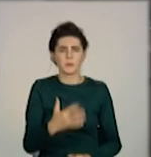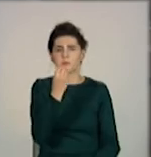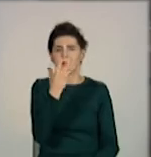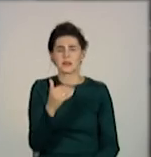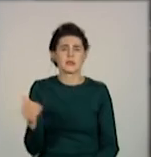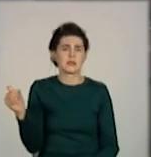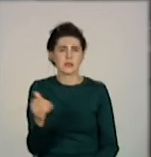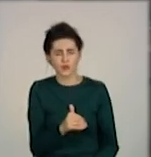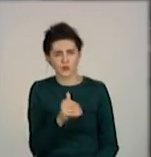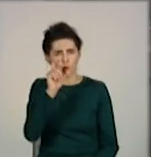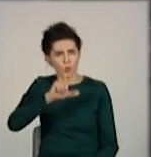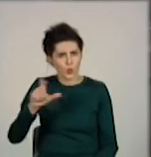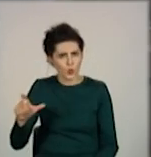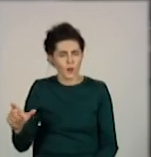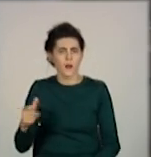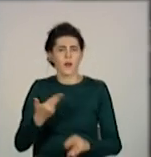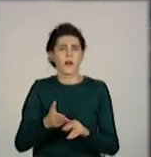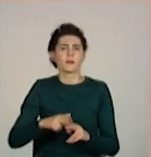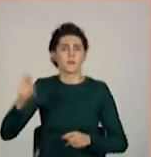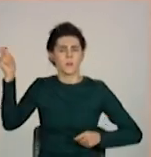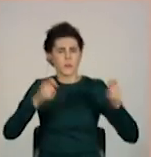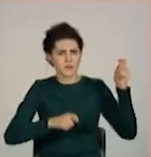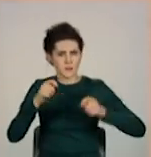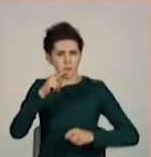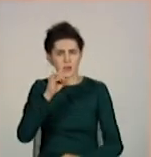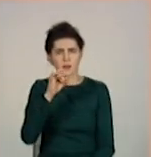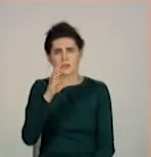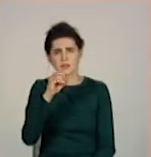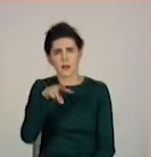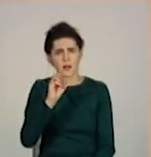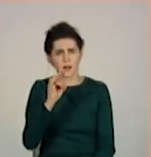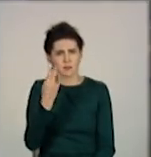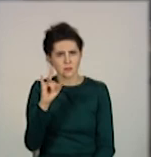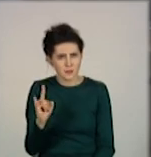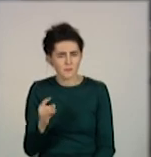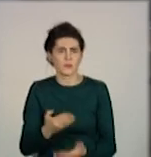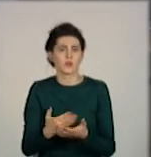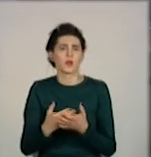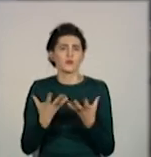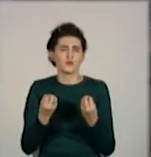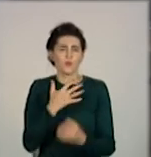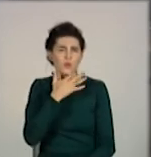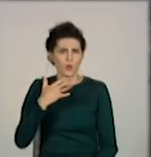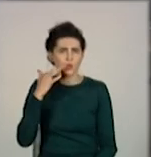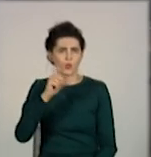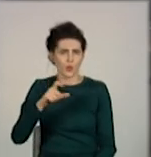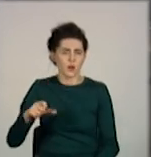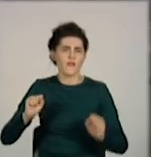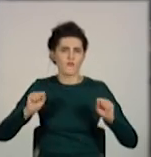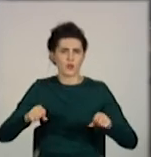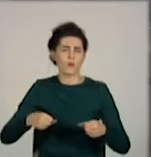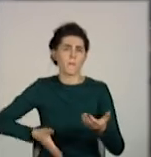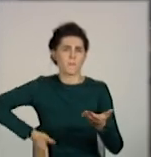більше 15 тисяч – це переміщені особи. І я думаю, що ще більше людей зможе отримати